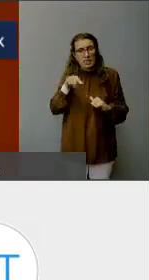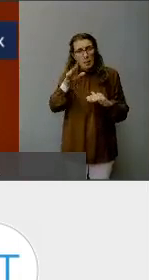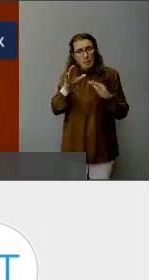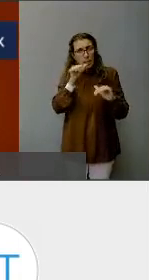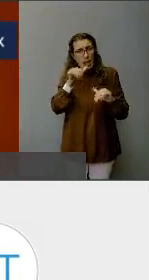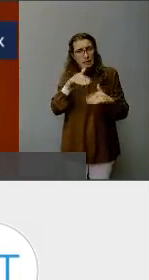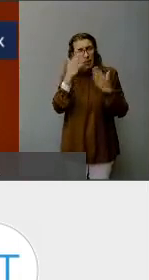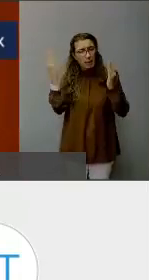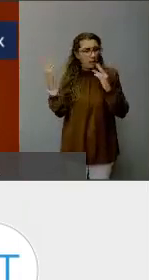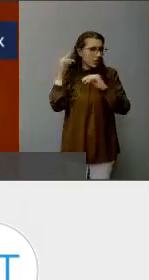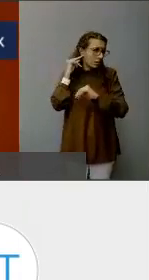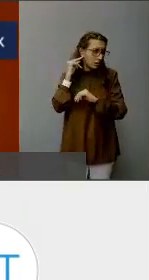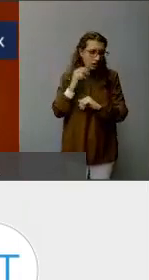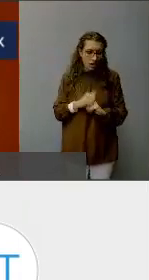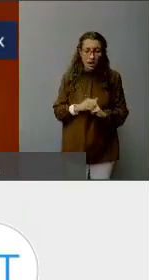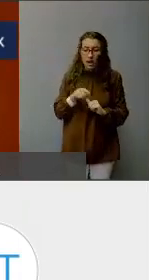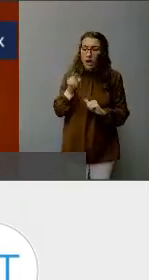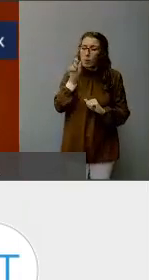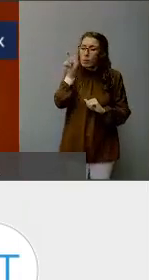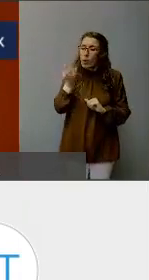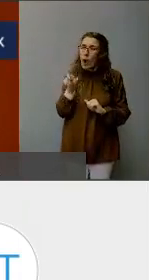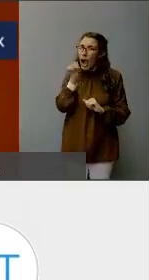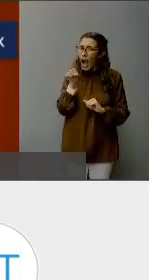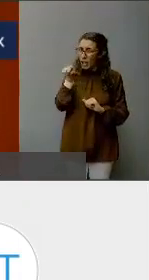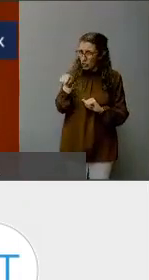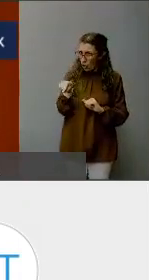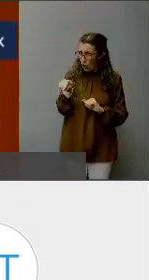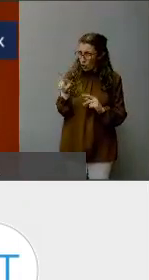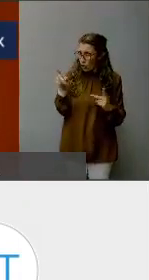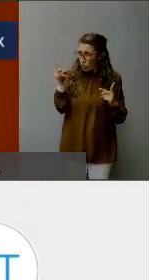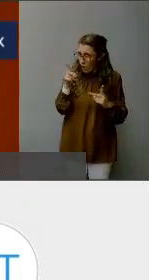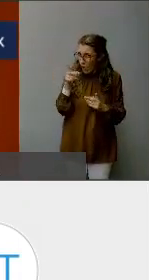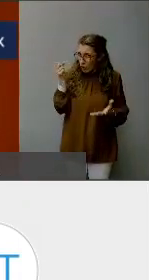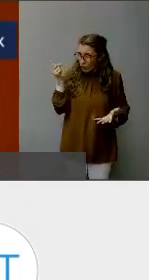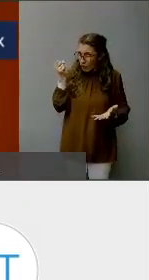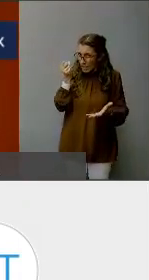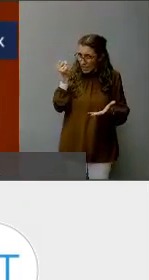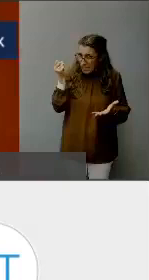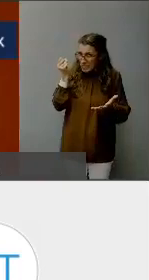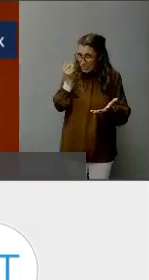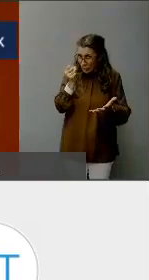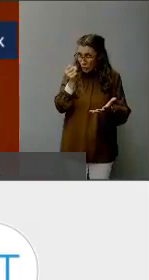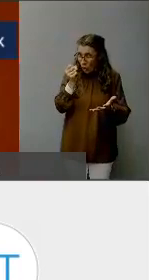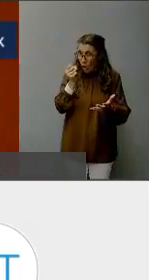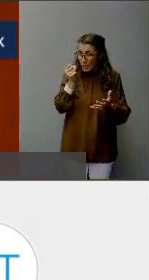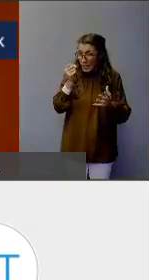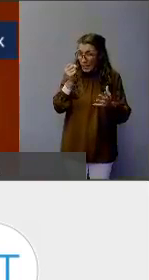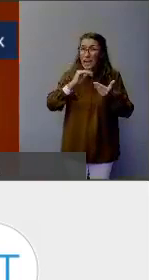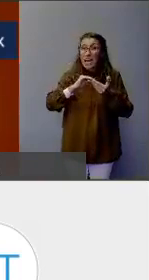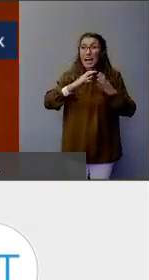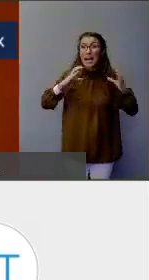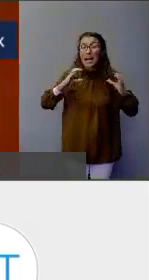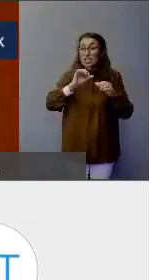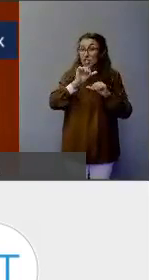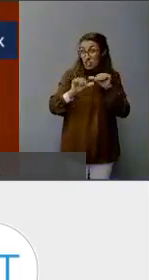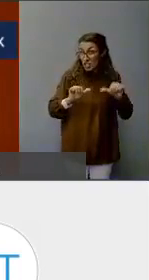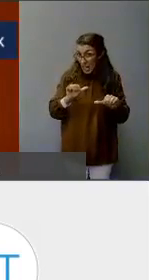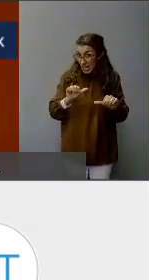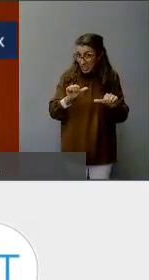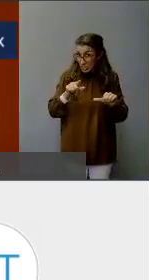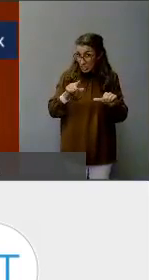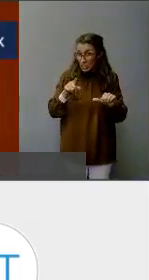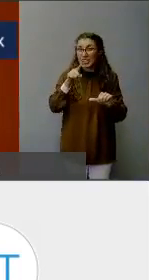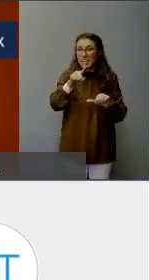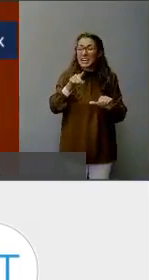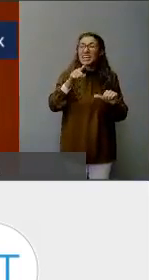marchese cattaneo adorno possa essere direttamente o indirettamente tra i finanziatori della fondazione change e dalla quale lei ha ricevuto alcune decine di migliaia di euro